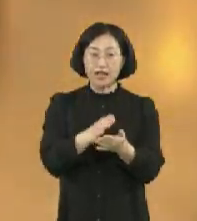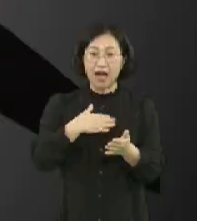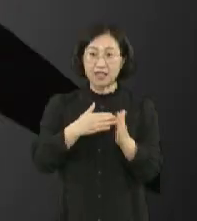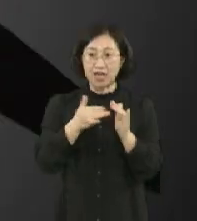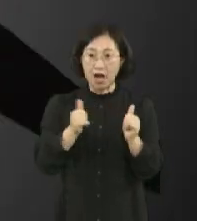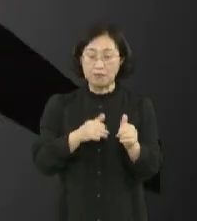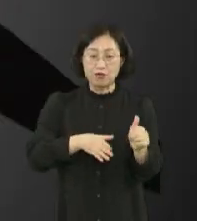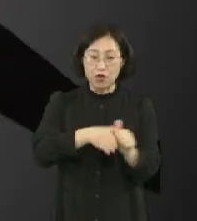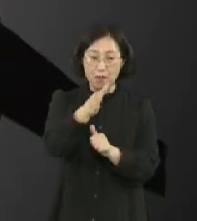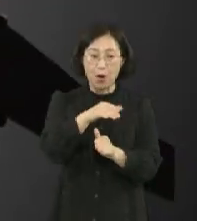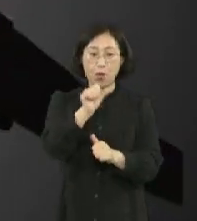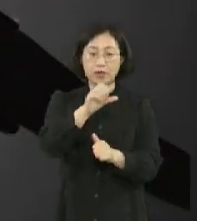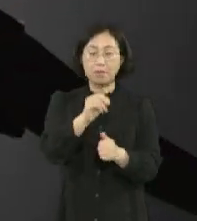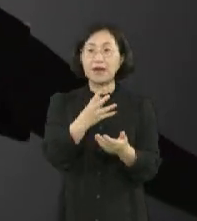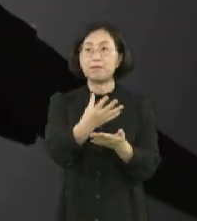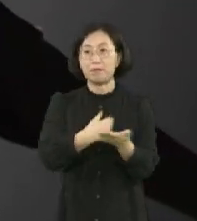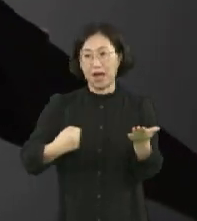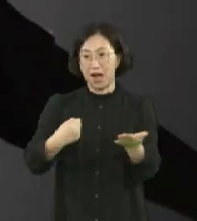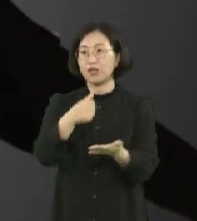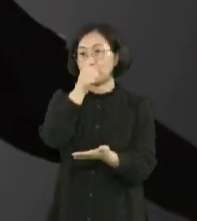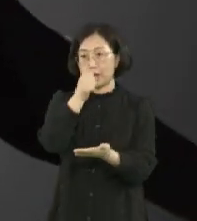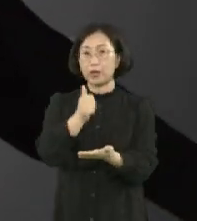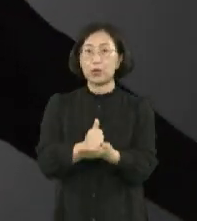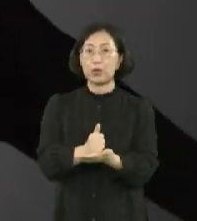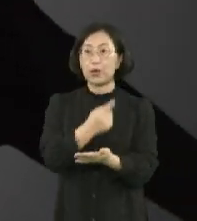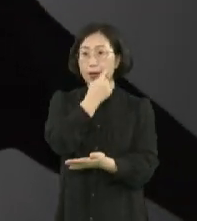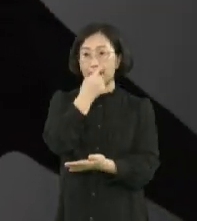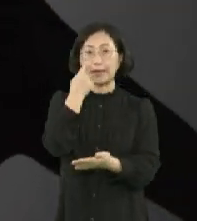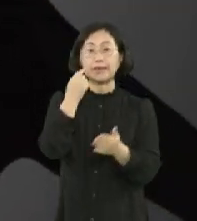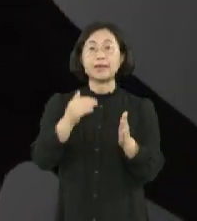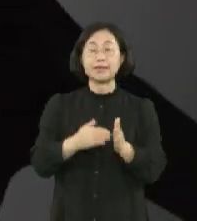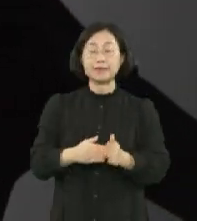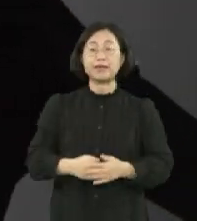5천만원 상당을 빼앗은 사실이 드러났습니다